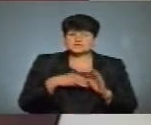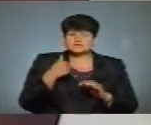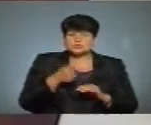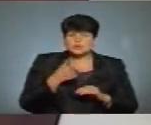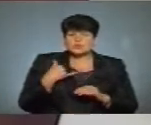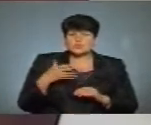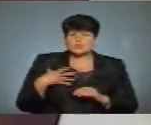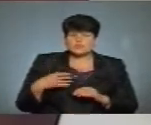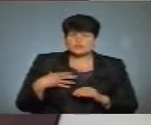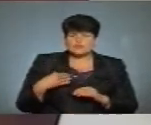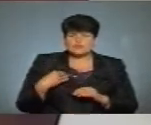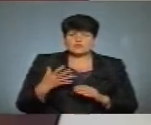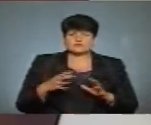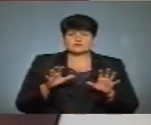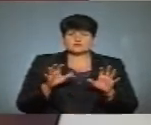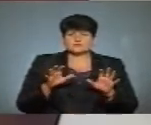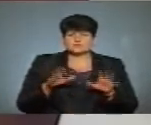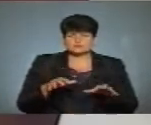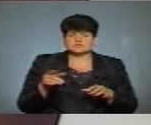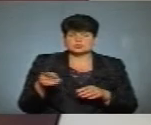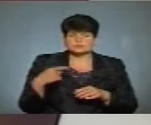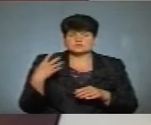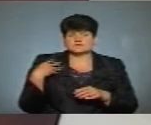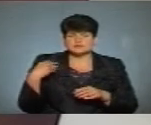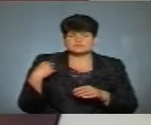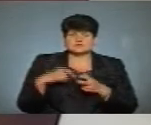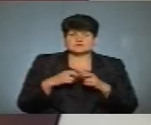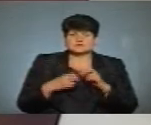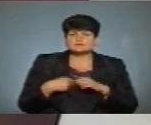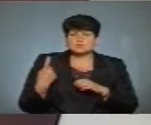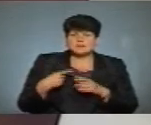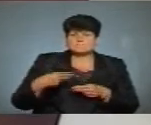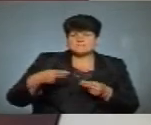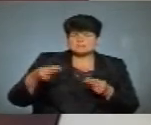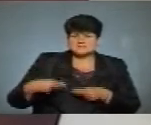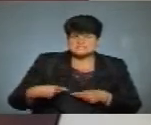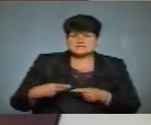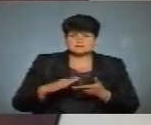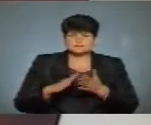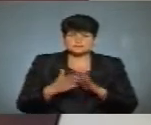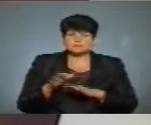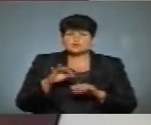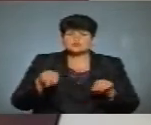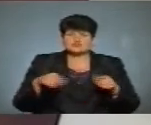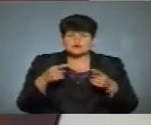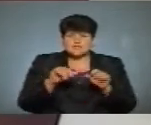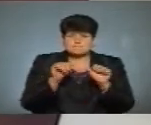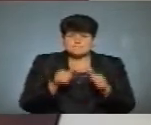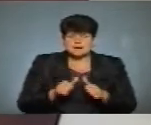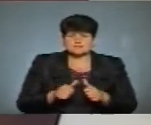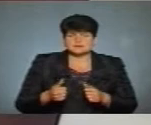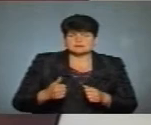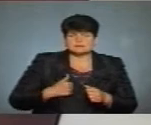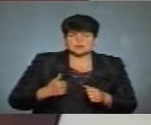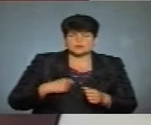року у Львові очільники Тернопільської, Львівської та Івано-Франківської областей підписали меморандум про створення пам'ятника воїнам Української